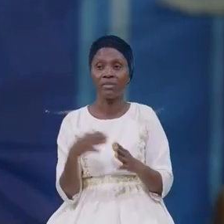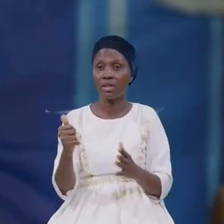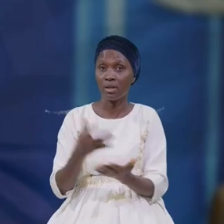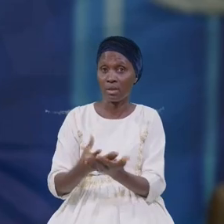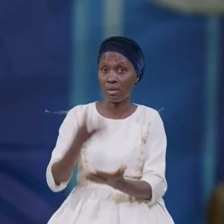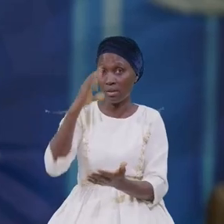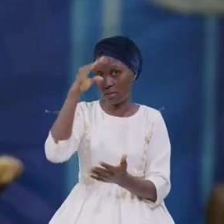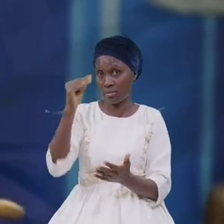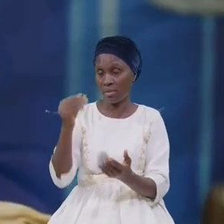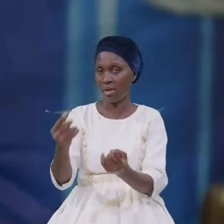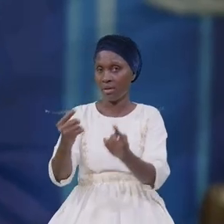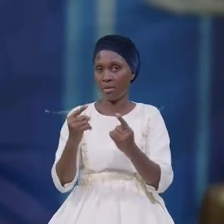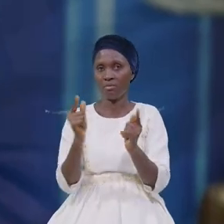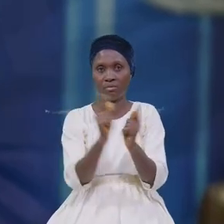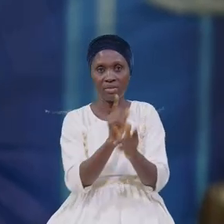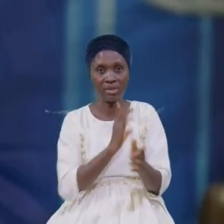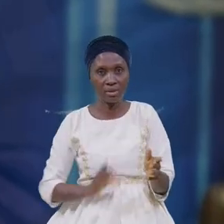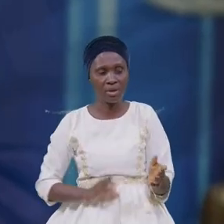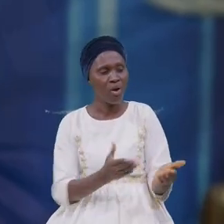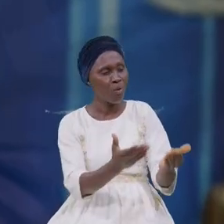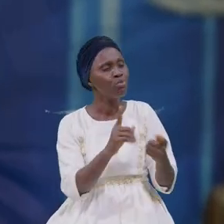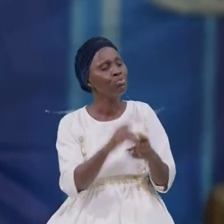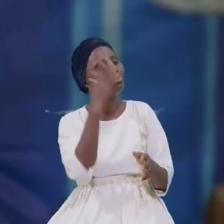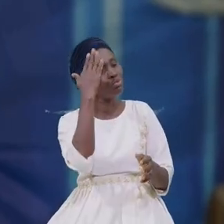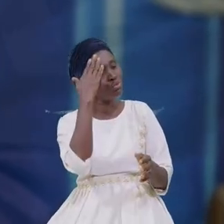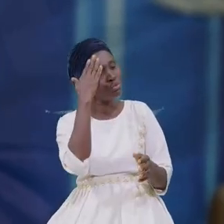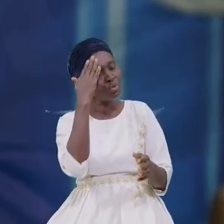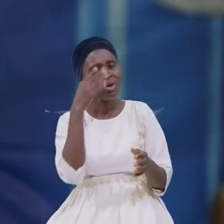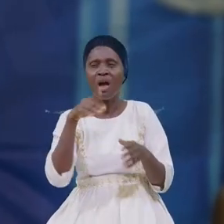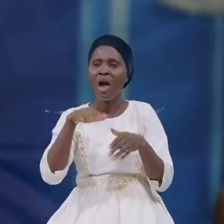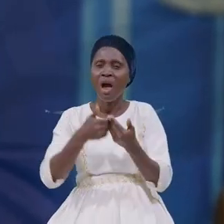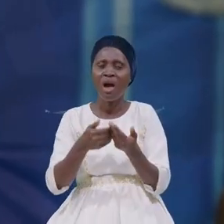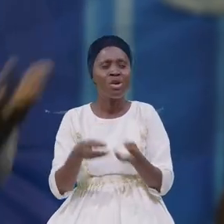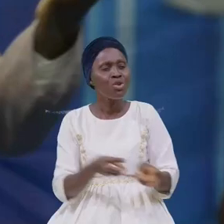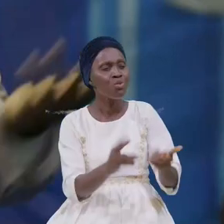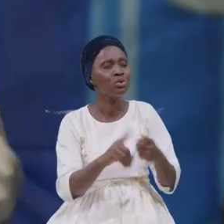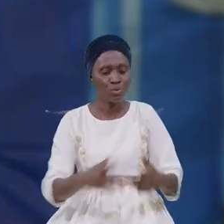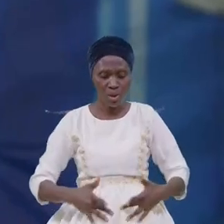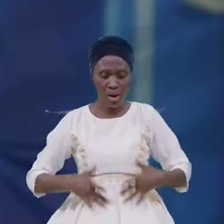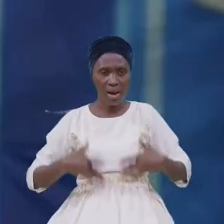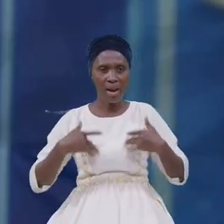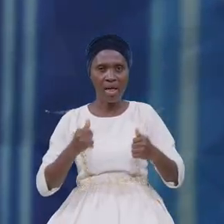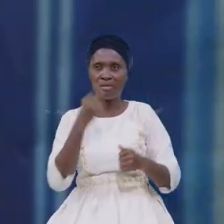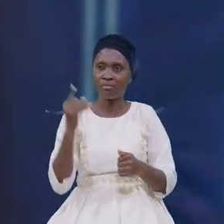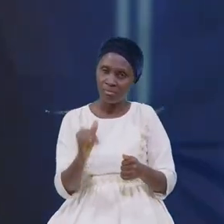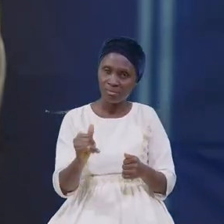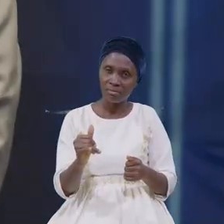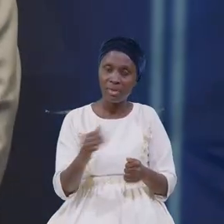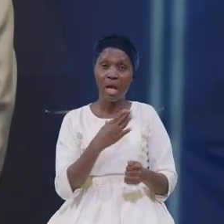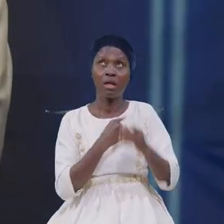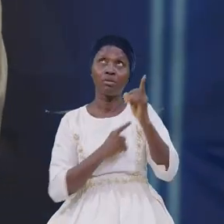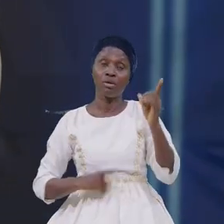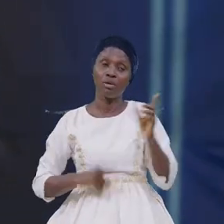riche man est venu à Christ voulant connaître la voie à la vie éternelle. Et le Seigneur lui